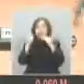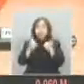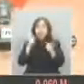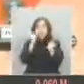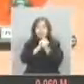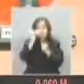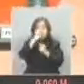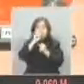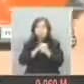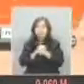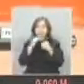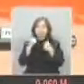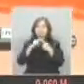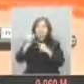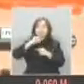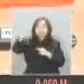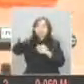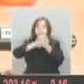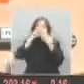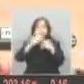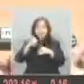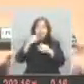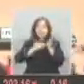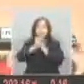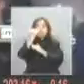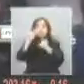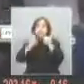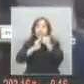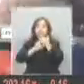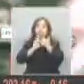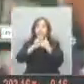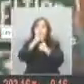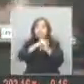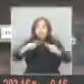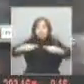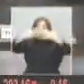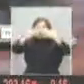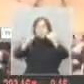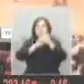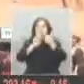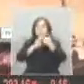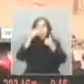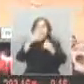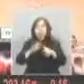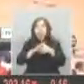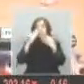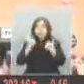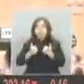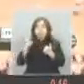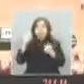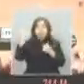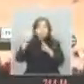โดยทเซตกนั้น ชนะเกมนี้ก็จะผ่านเข้สู่รอบรองชนะเลศของสายทันทีหลังจากชนะก่อนหนานี้มาแล้ว 3 เกมรวด